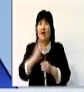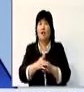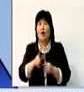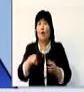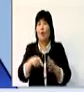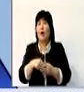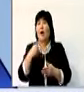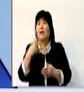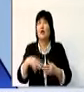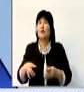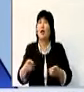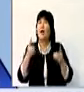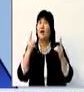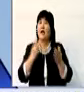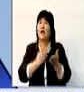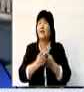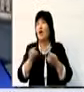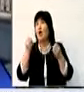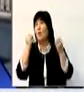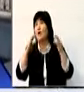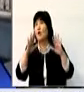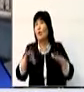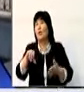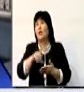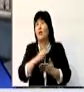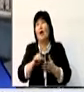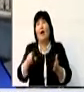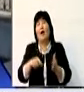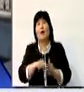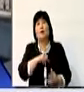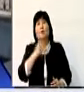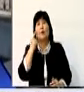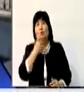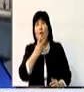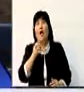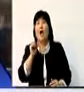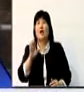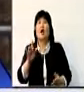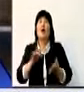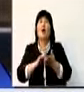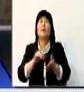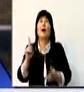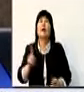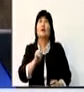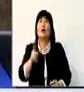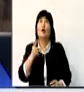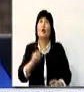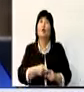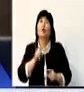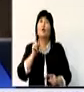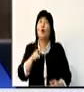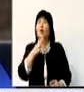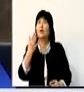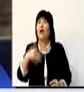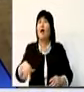Еділ өңірінің ірі саяси және мәдени орталығы болған. Қаланы өз көзімен көрген араб саяхатшысы Ибн Фадлан оны сол кездің